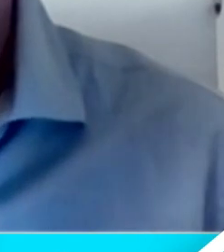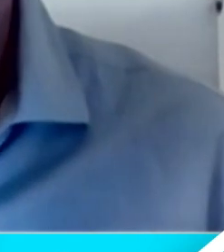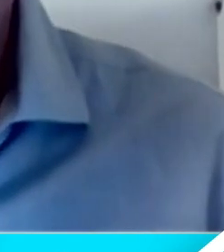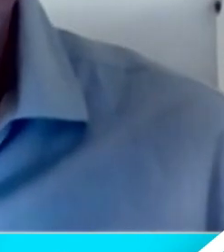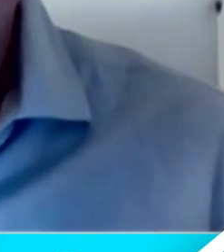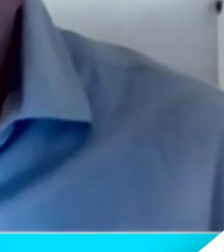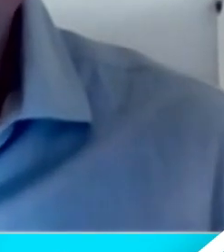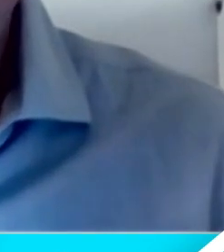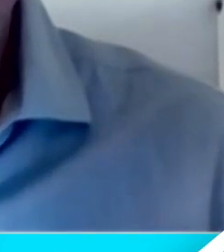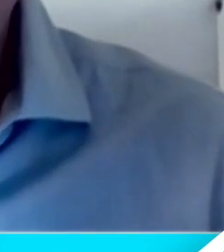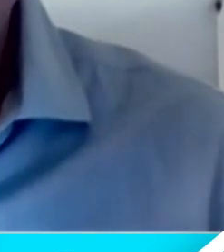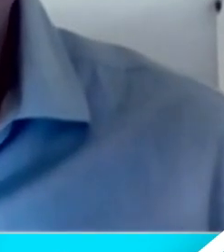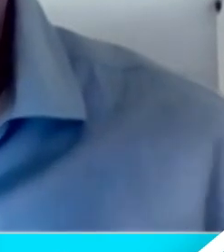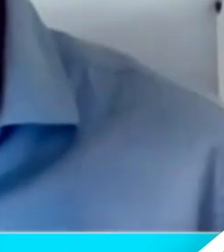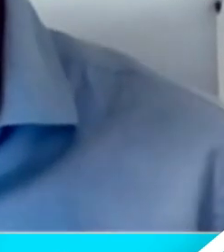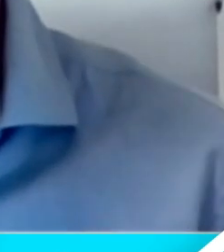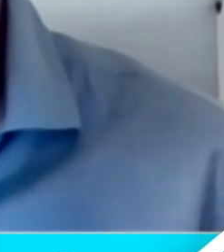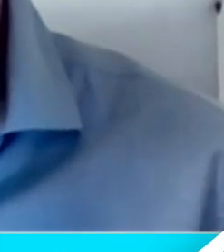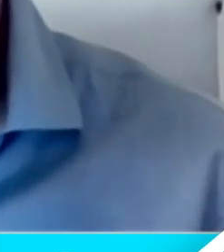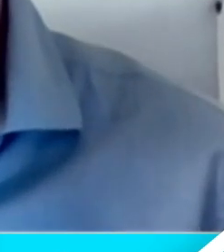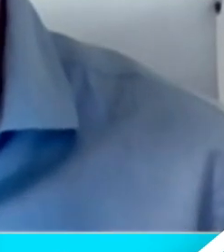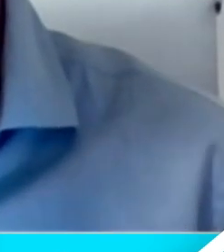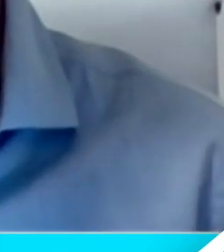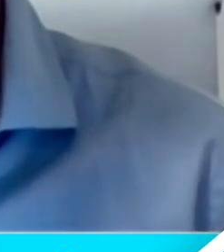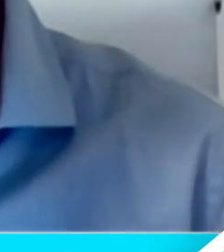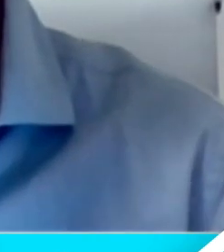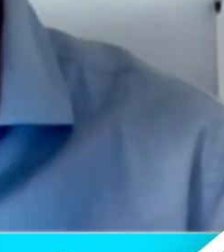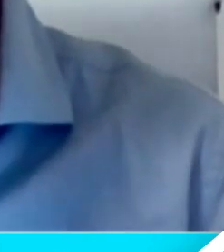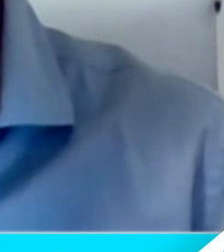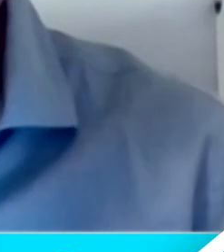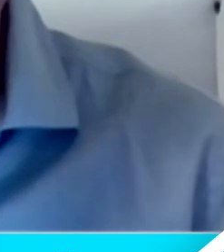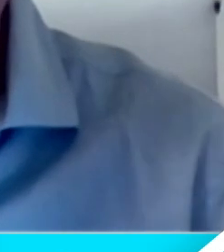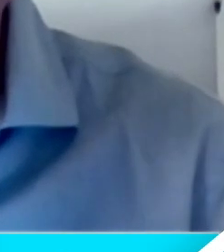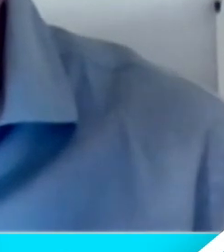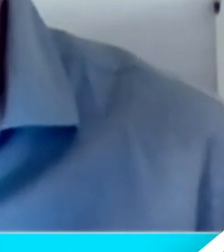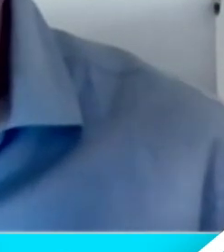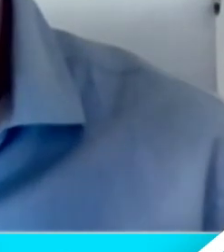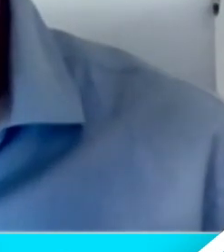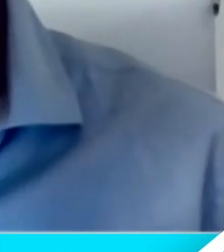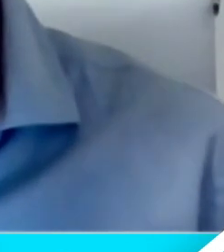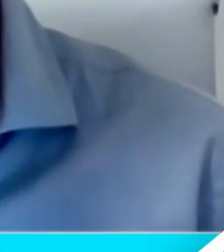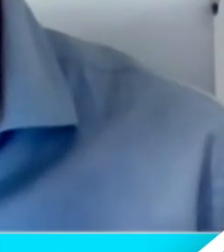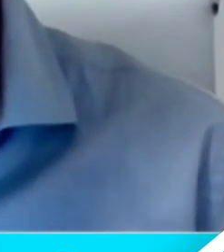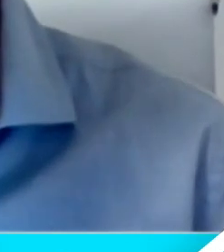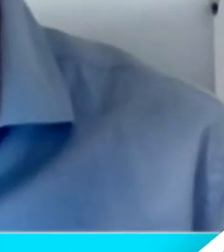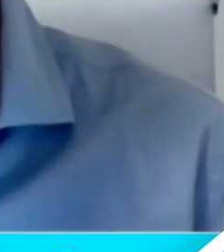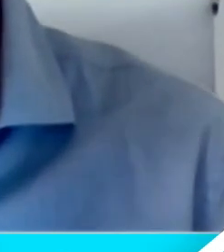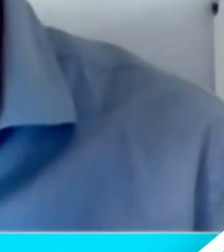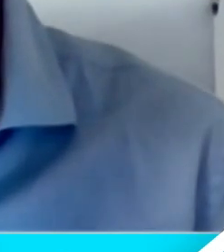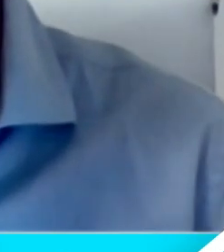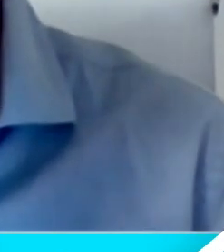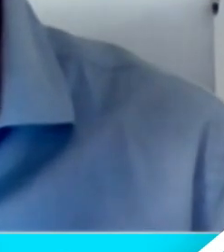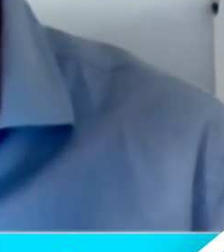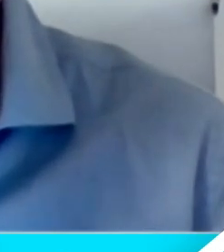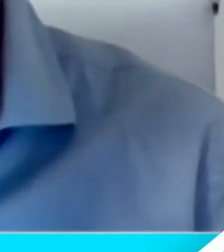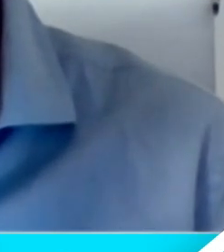מיליארדרים. הבעיות שלנו הם נגד אנשים שמחזיקים במונופולים, באמצעי ייצור. כשאנחנו מתכוונים בעלי הון, אנחנו לא